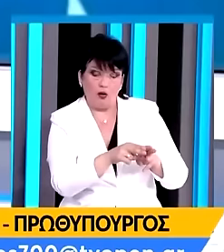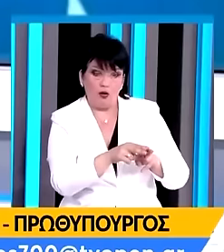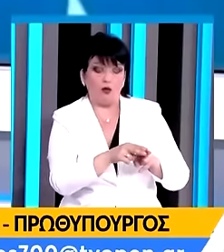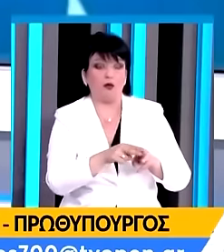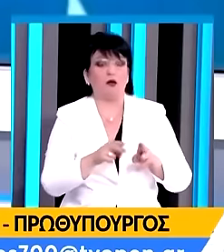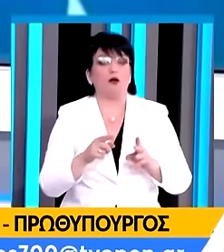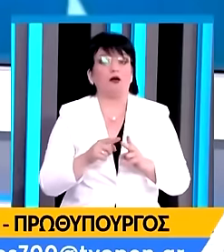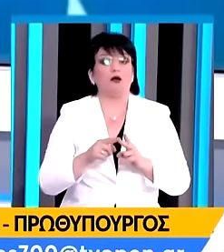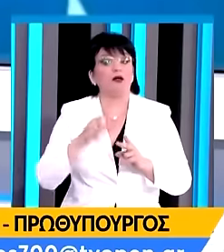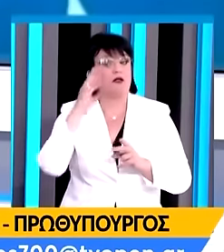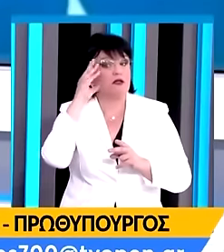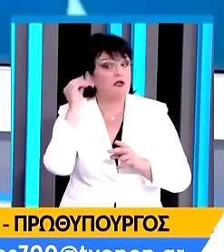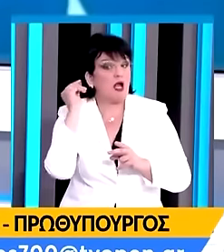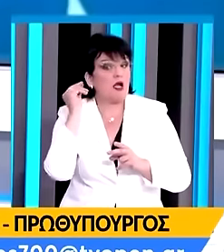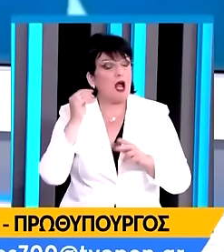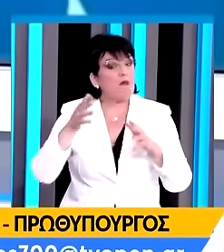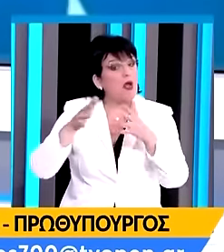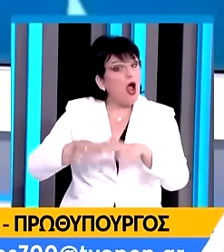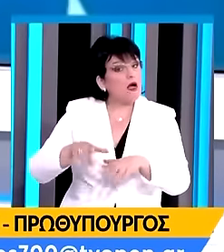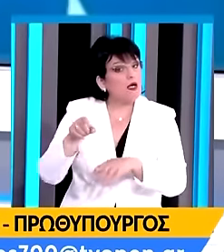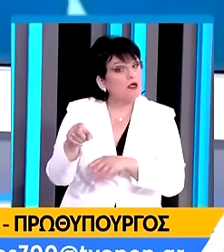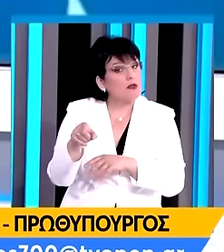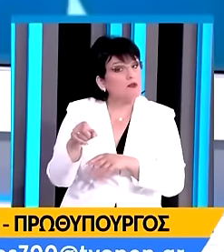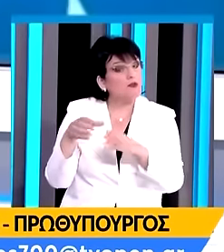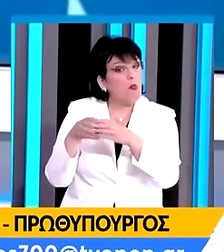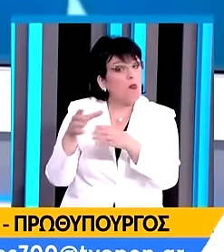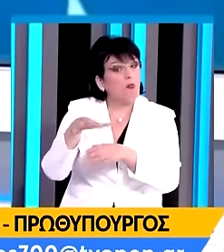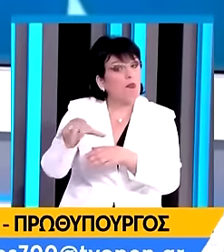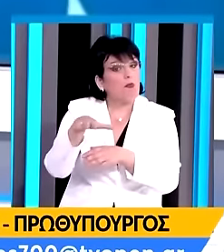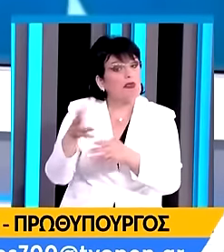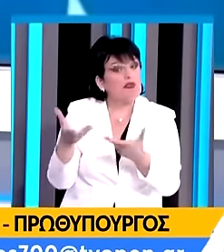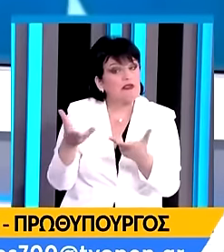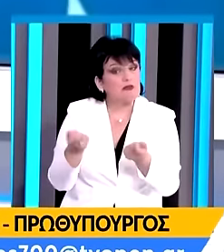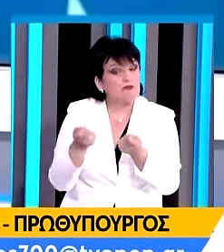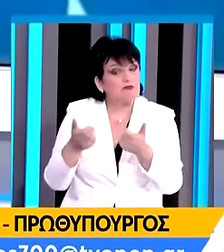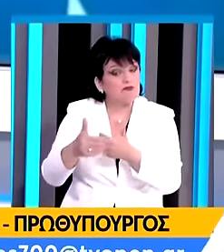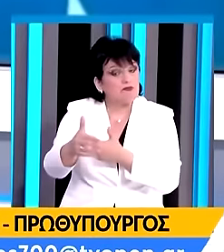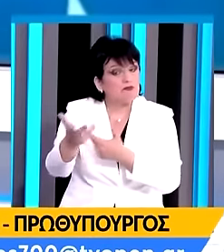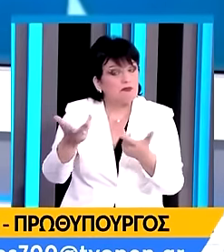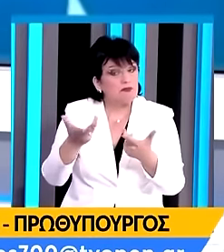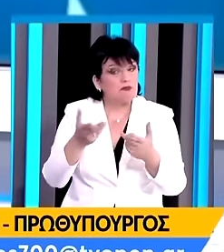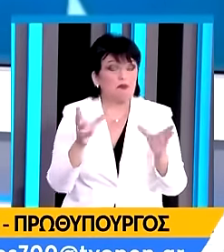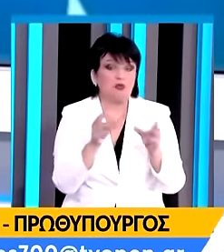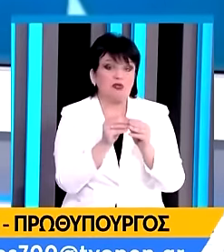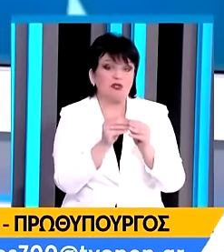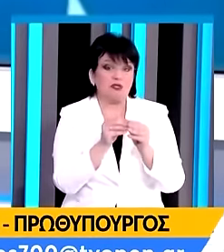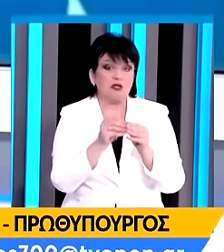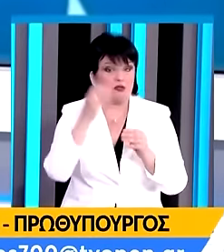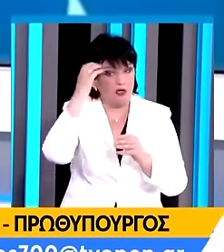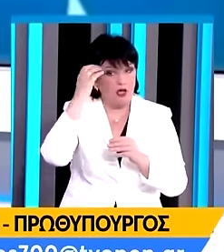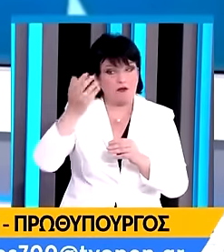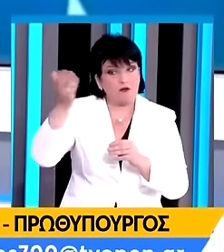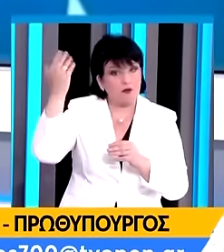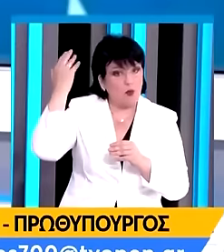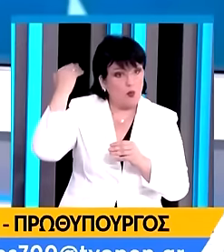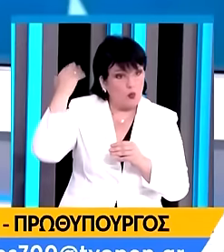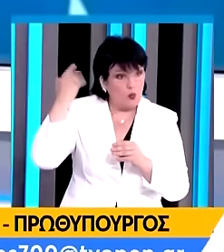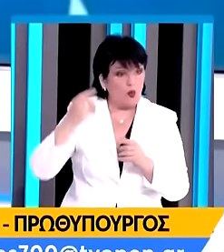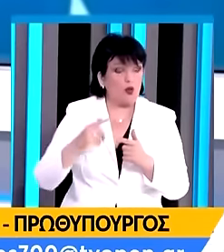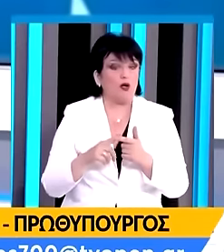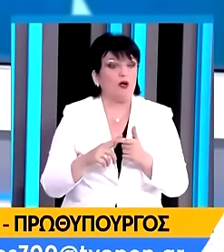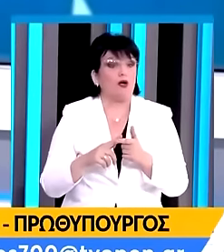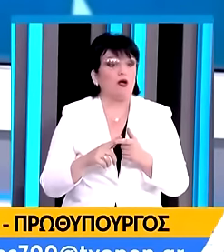μισθούς, ξεχνάμε όμως τους ανέργους οι οποίοι βρήκαν δουλειά. Ένας άνεργος ο οποίος παίρνει επίδομα ανεργίας σε σχέση με το να εργάζεται, έστω και στο κατώτατο